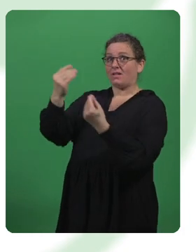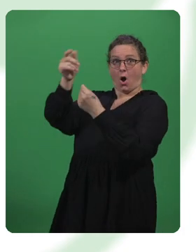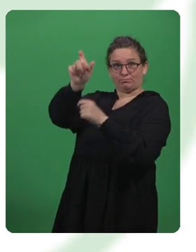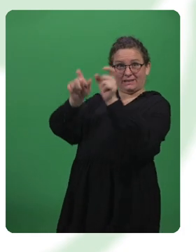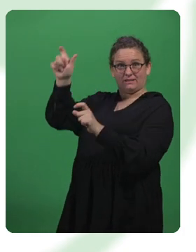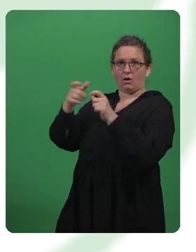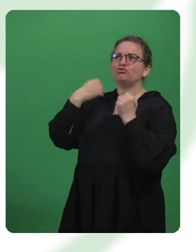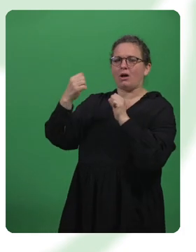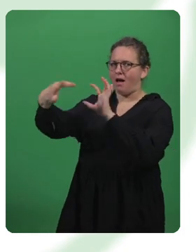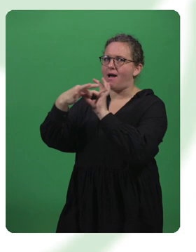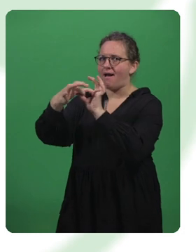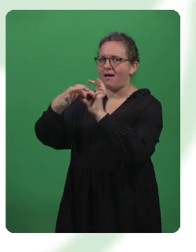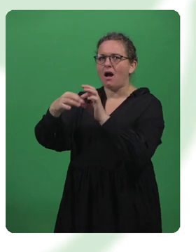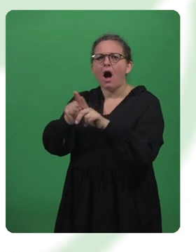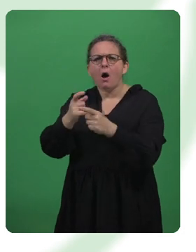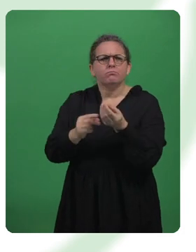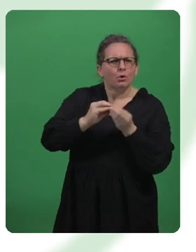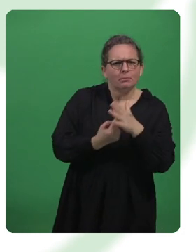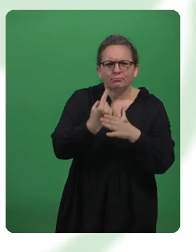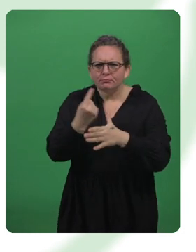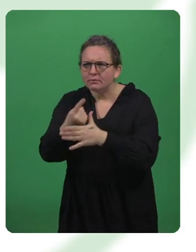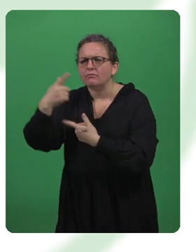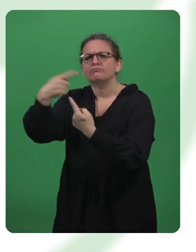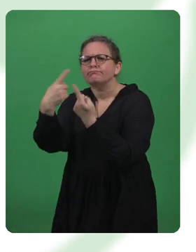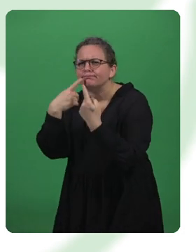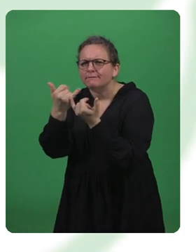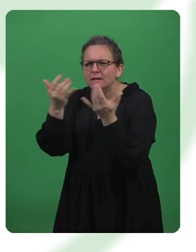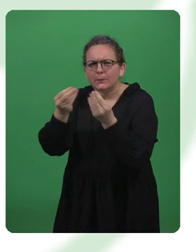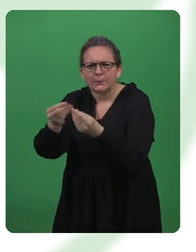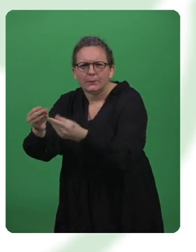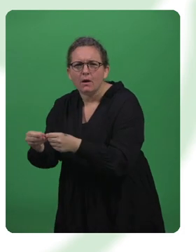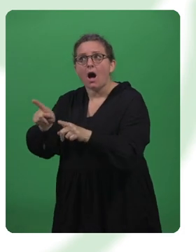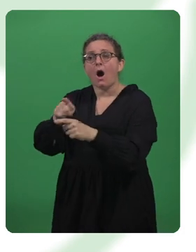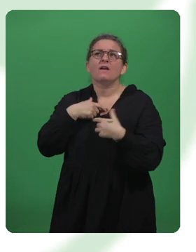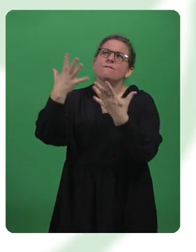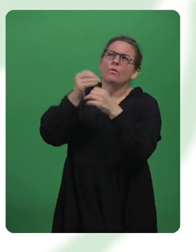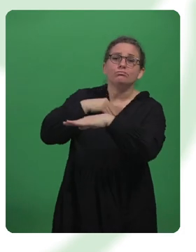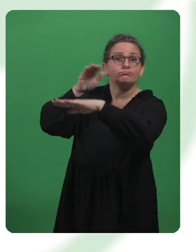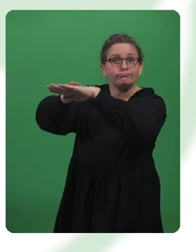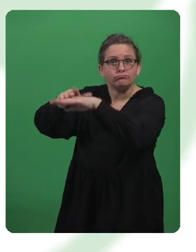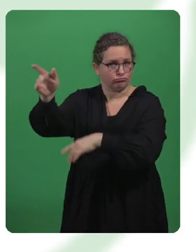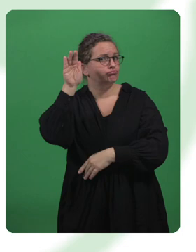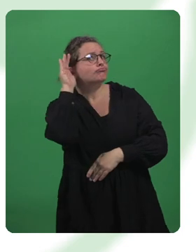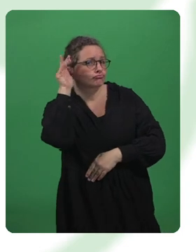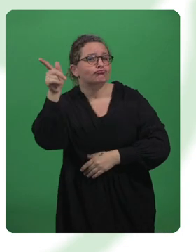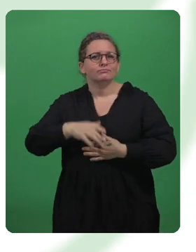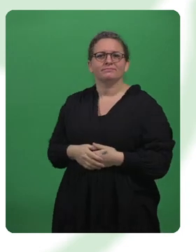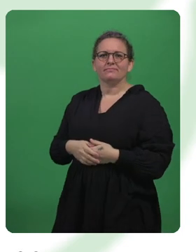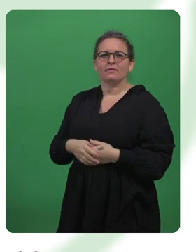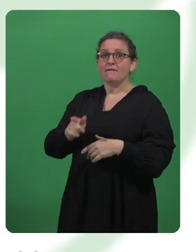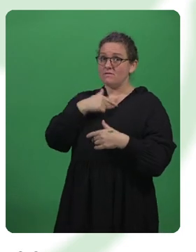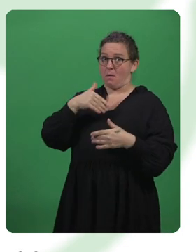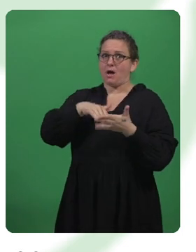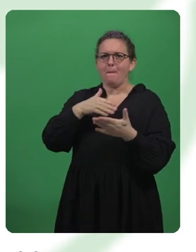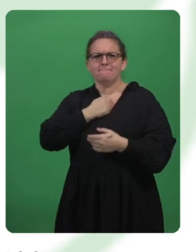eine sehr enge Verbindung, weil zum Beispiel, wenn Probleme auftreten, dann klärt man die Probleme gemeinsam. Oder für halt Wünsche haben sie auch immer ein offenes Ohr für mich. Mut